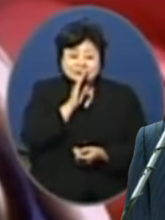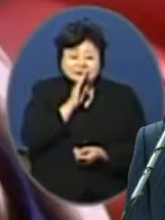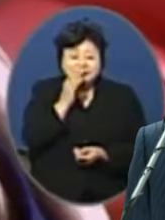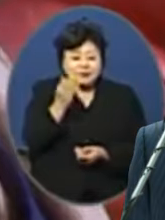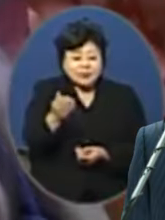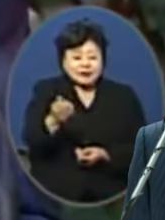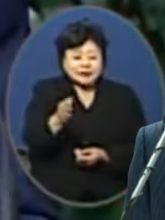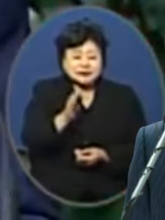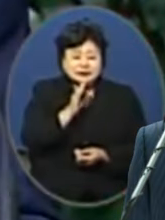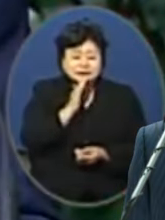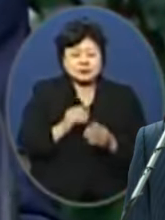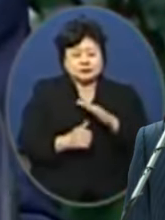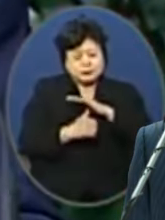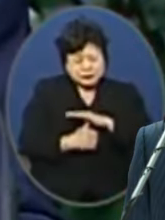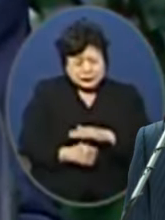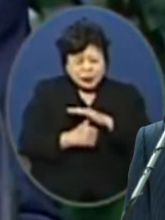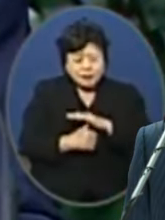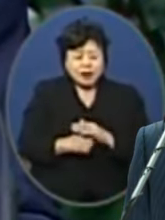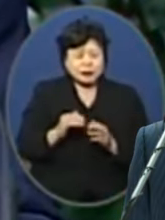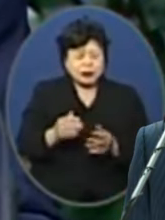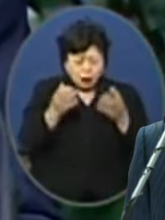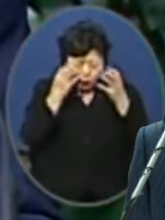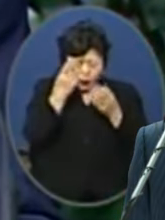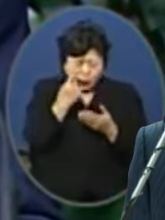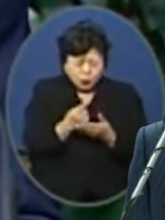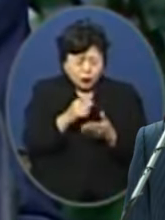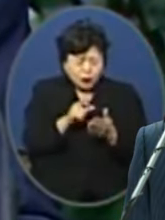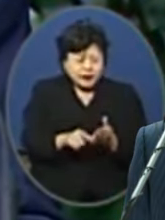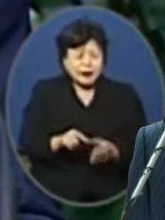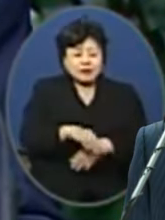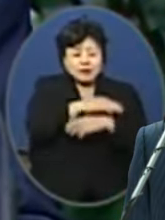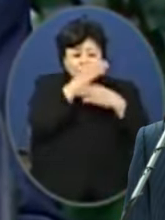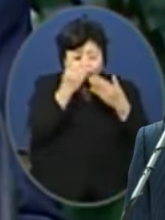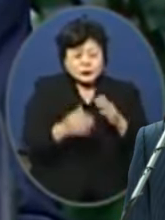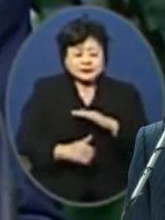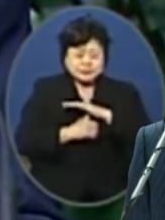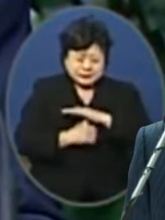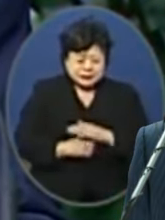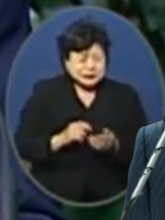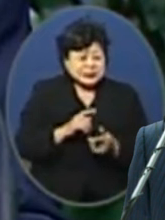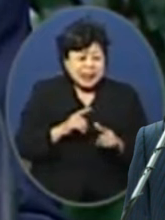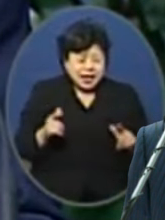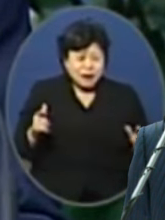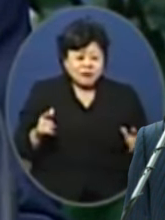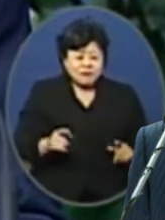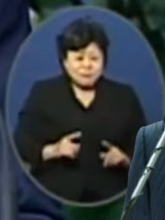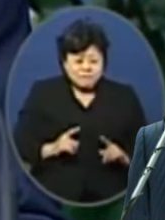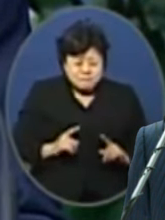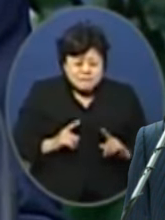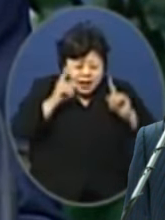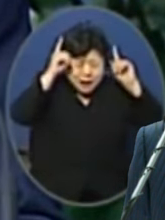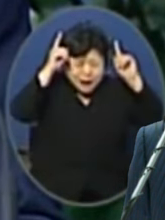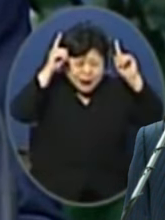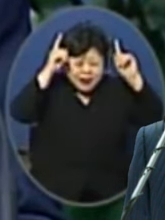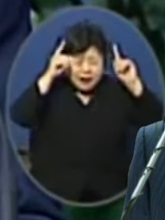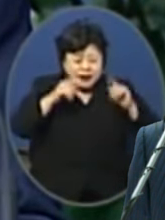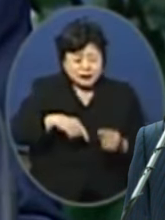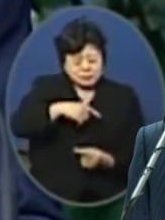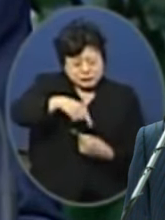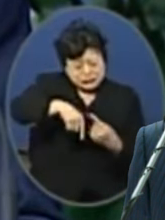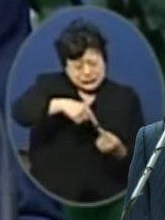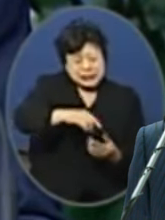여러분이 참아야 되는 것입니다 고난이다 하는 것을 전부 다 참지 않고 변명을